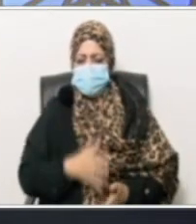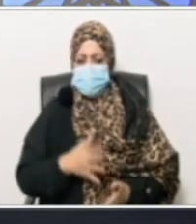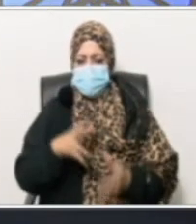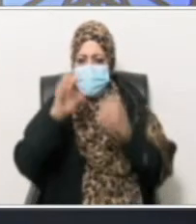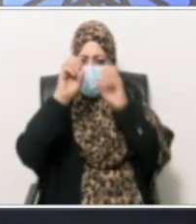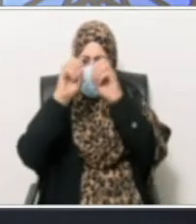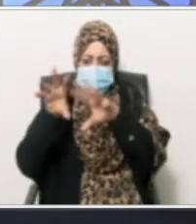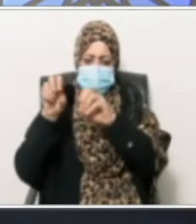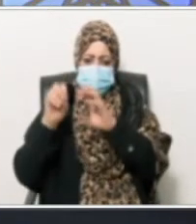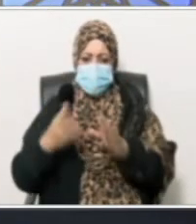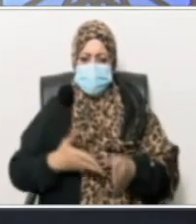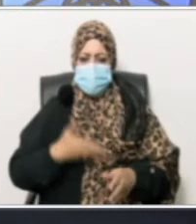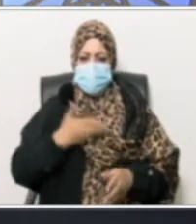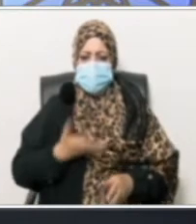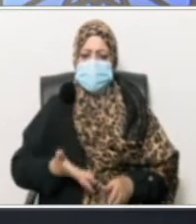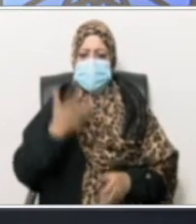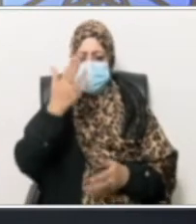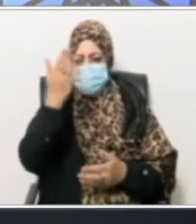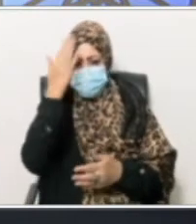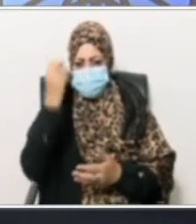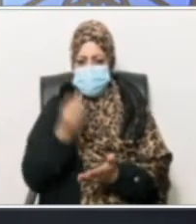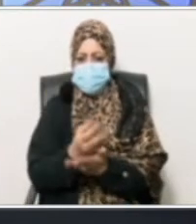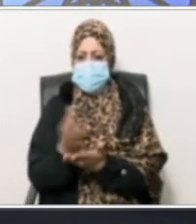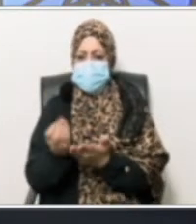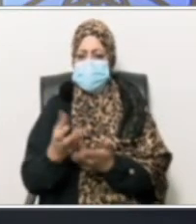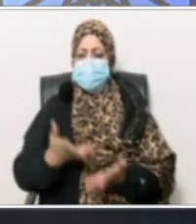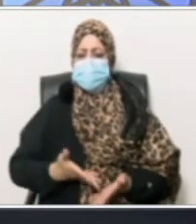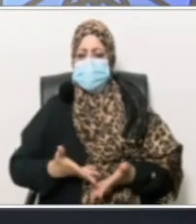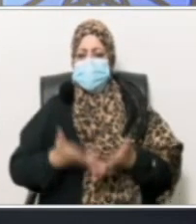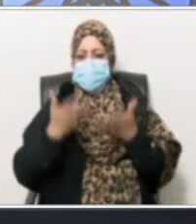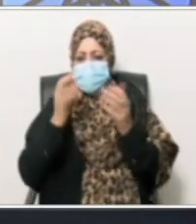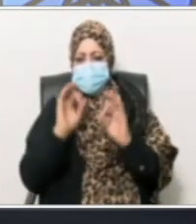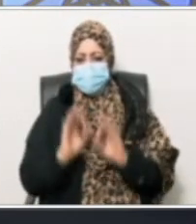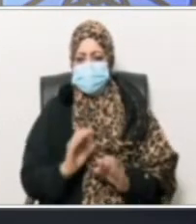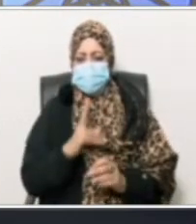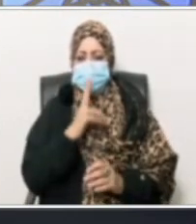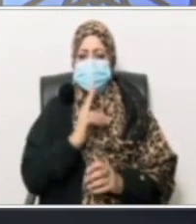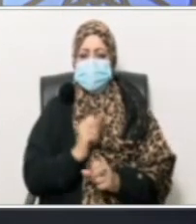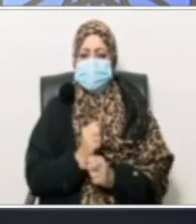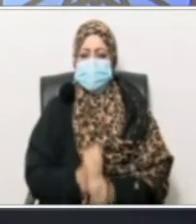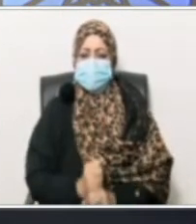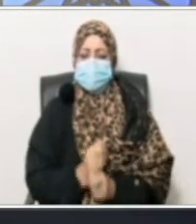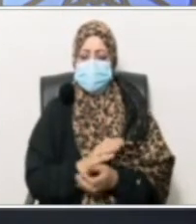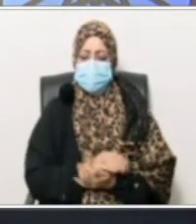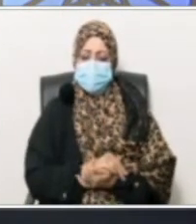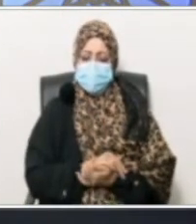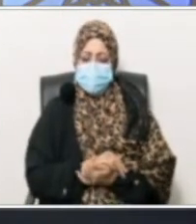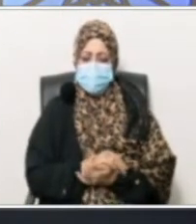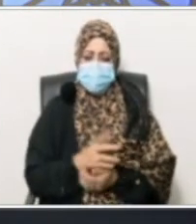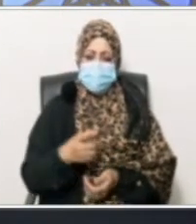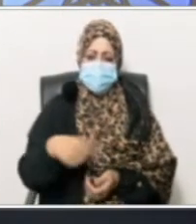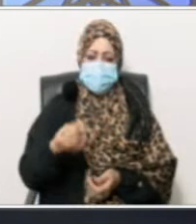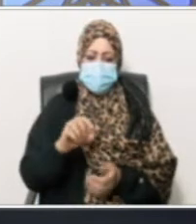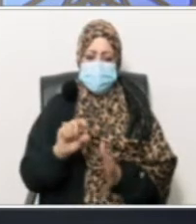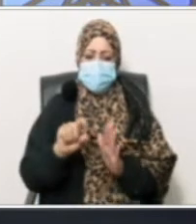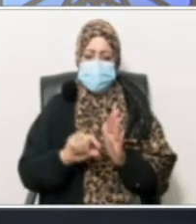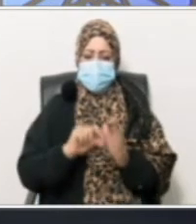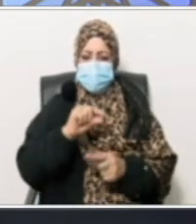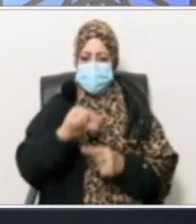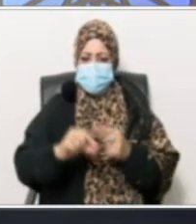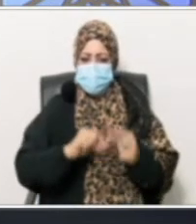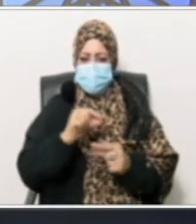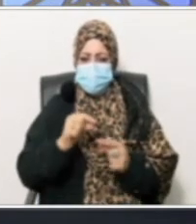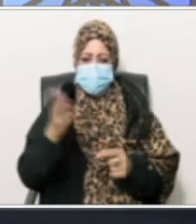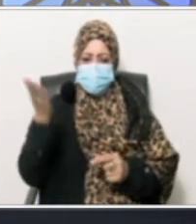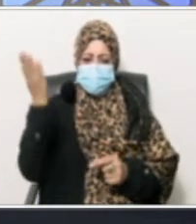جميعا ان شاء الله. يا شيخ عبد الفتاح في بعض الحلقات لك في المده السابقه نظرا لاطفاء الكهرباء